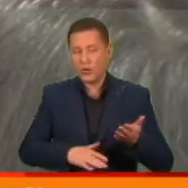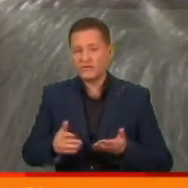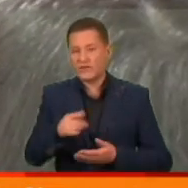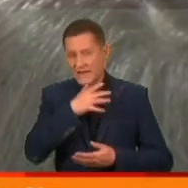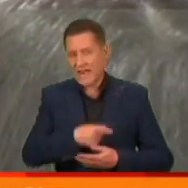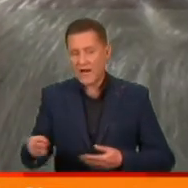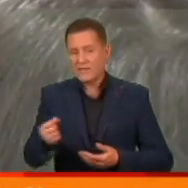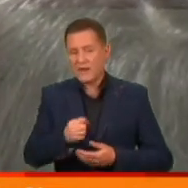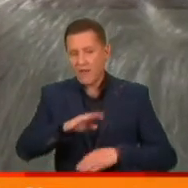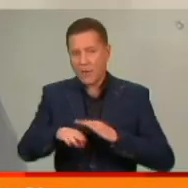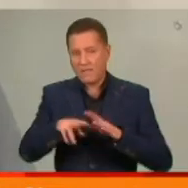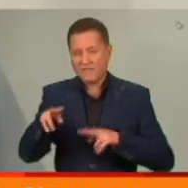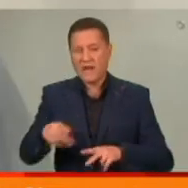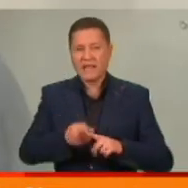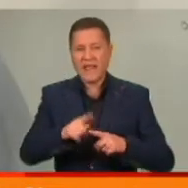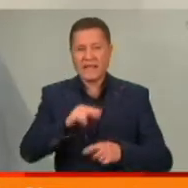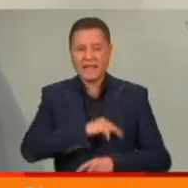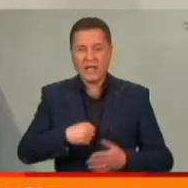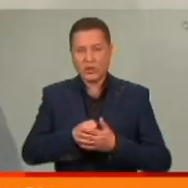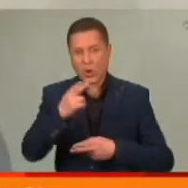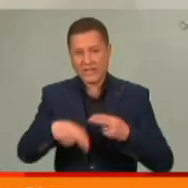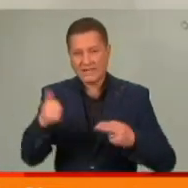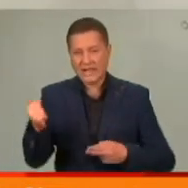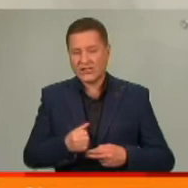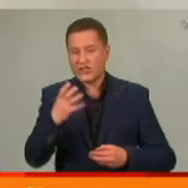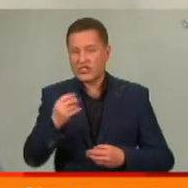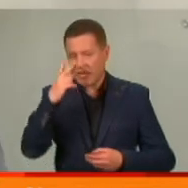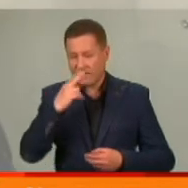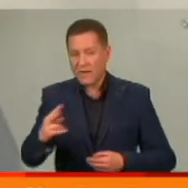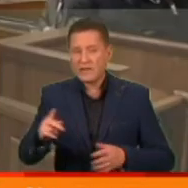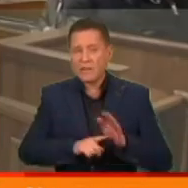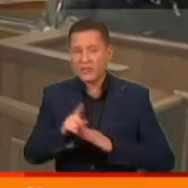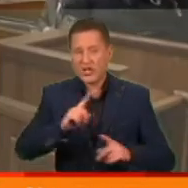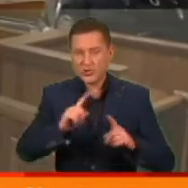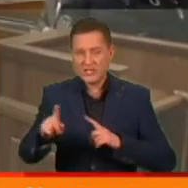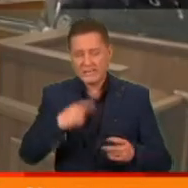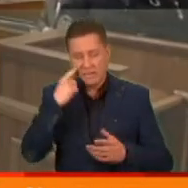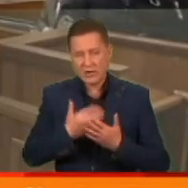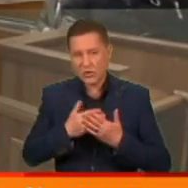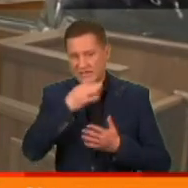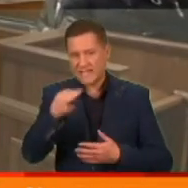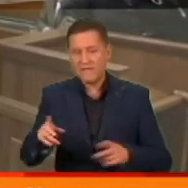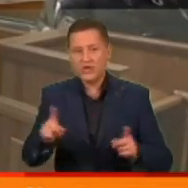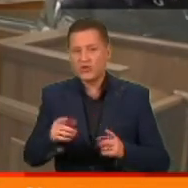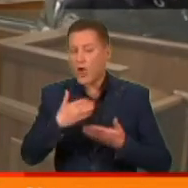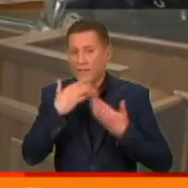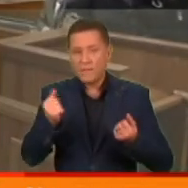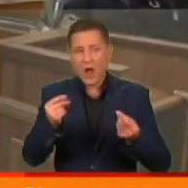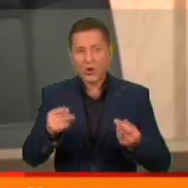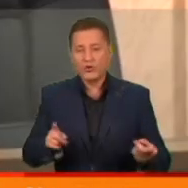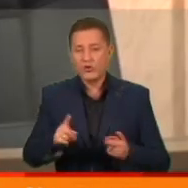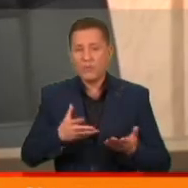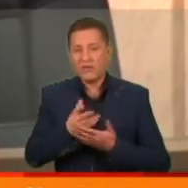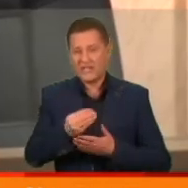тримання під вартою, який діє до кінця тижня, ще на 2 місяці. Але на початку засідання підозрювана заявила, що немає грошей, аби платити